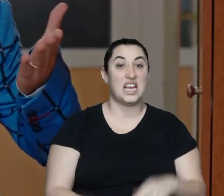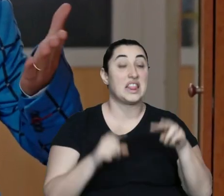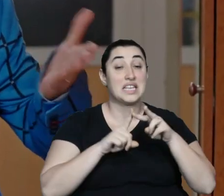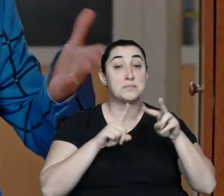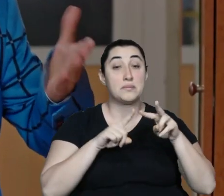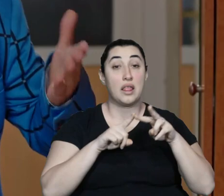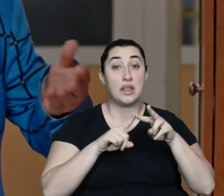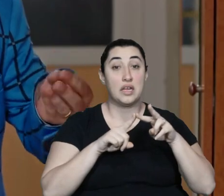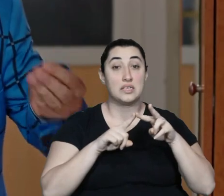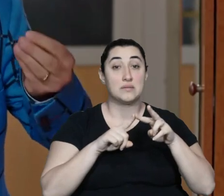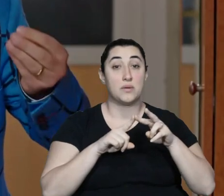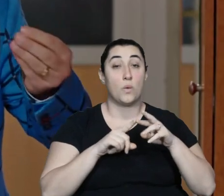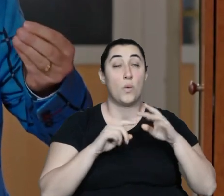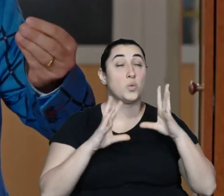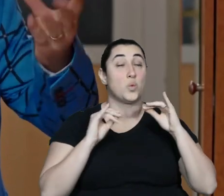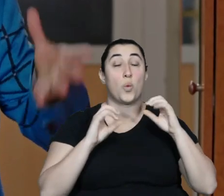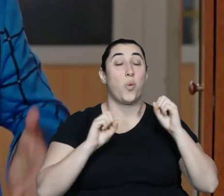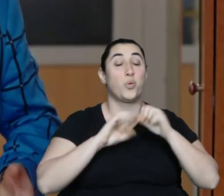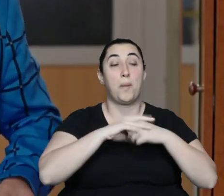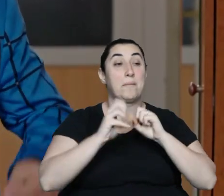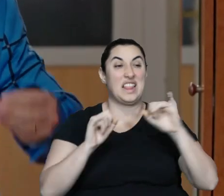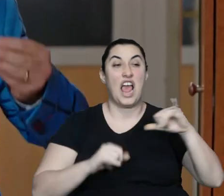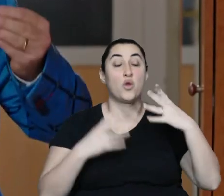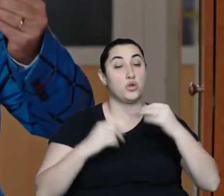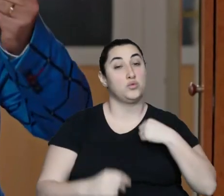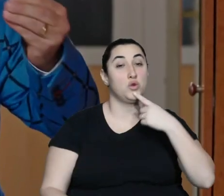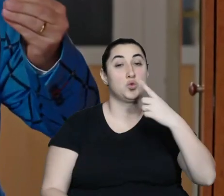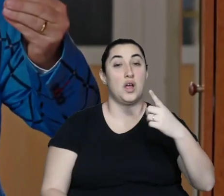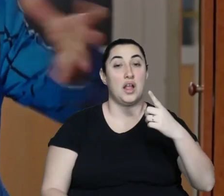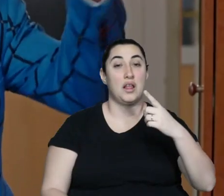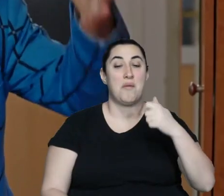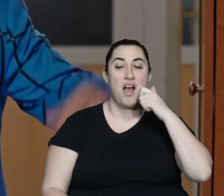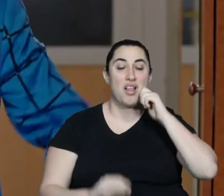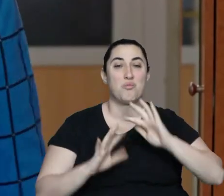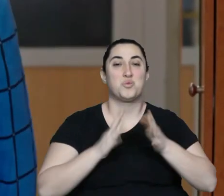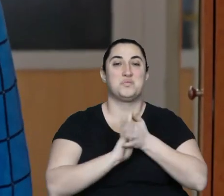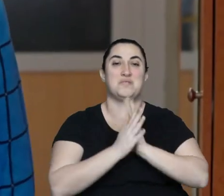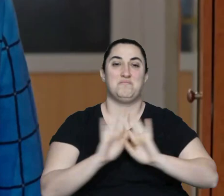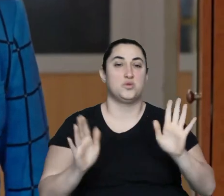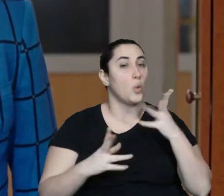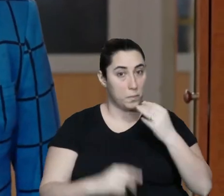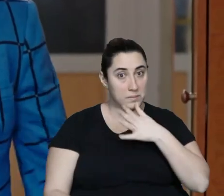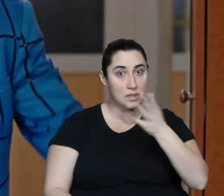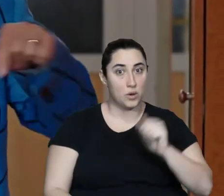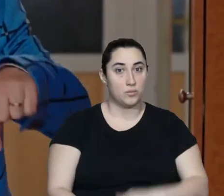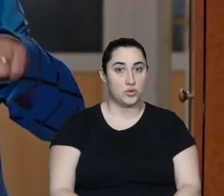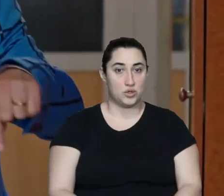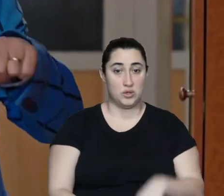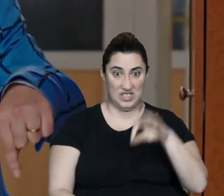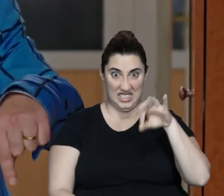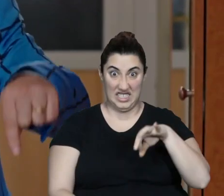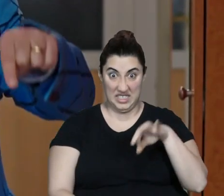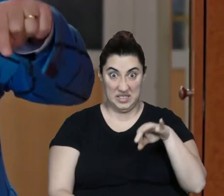Nazmiye, Nazmiye. Kıyamet yaklaştı ben sana söyleyeyim. Ahlak sukut etmiş, sukut. Ne oldu biliyor musun? Şu